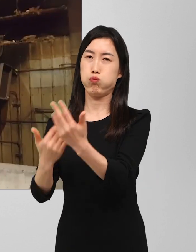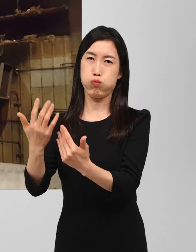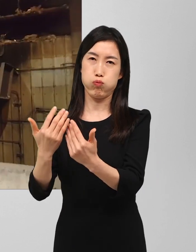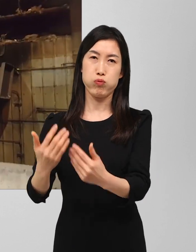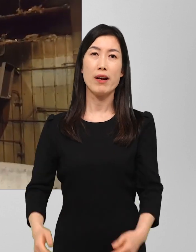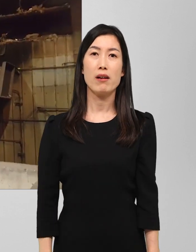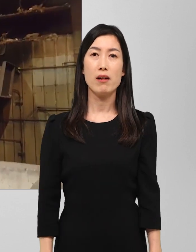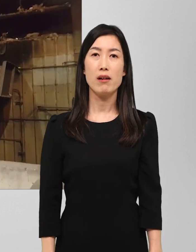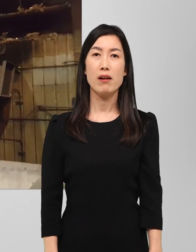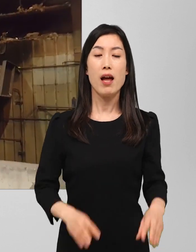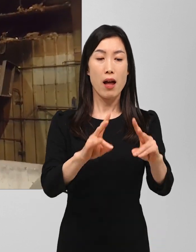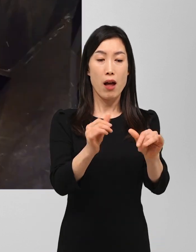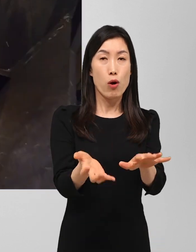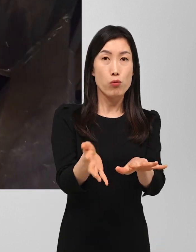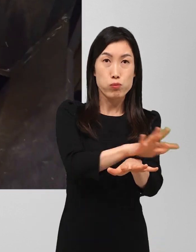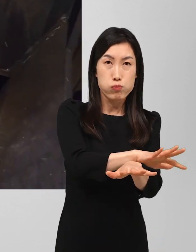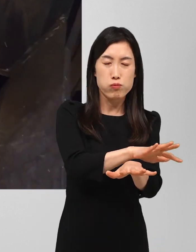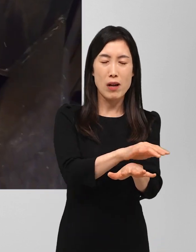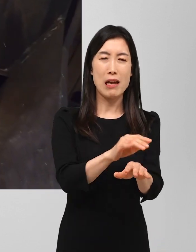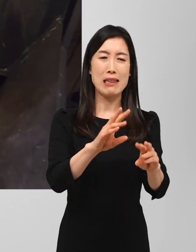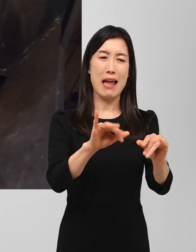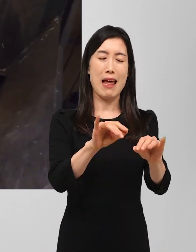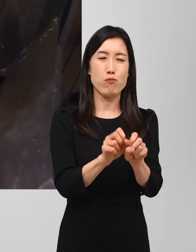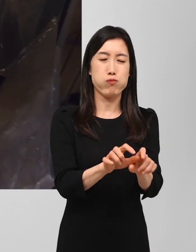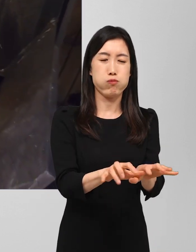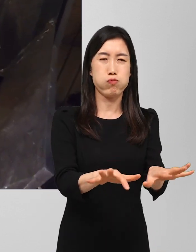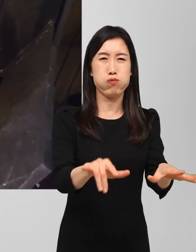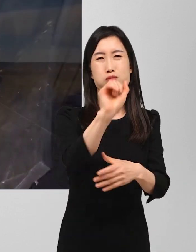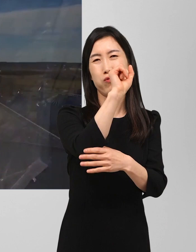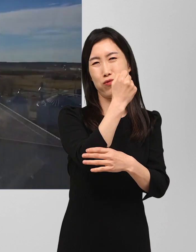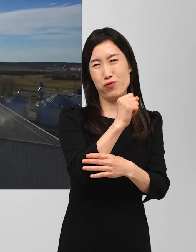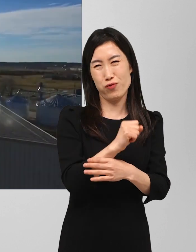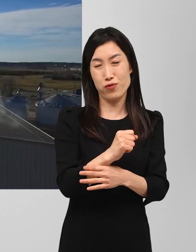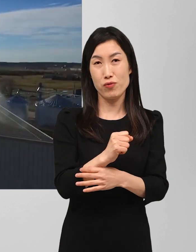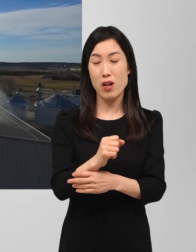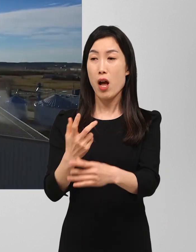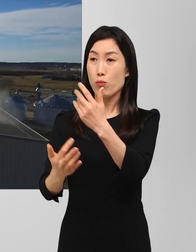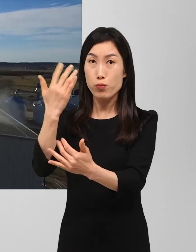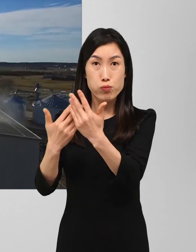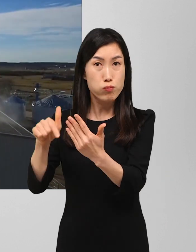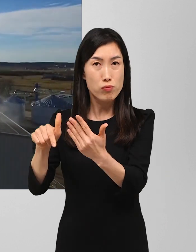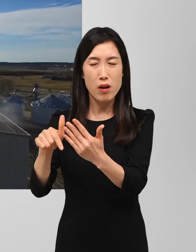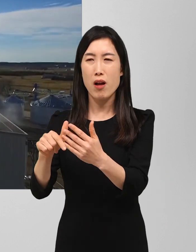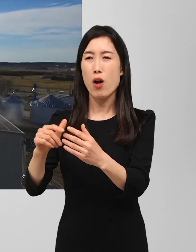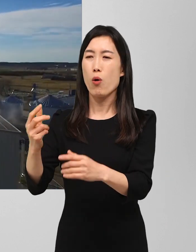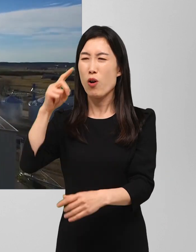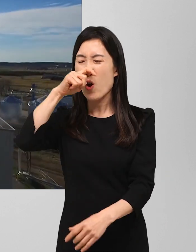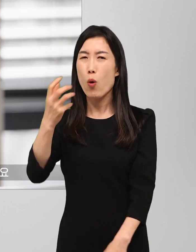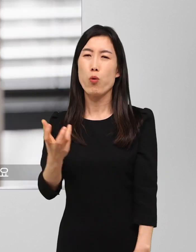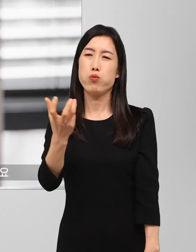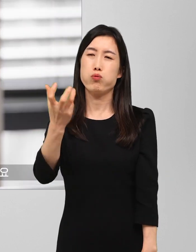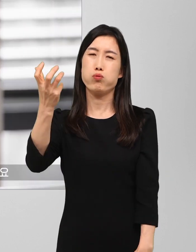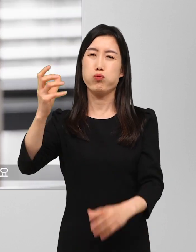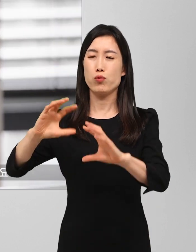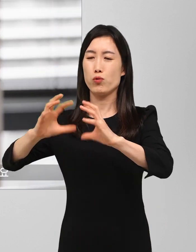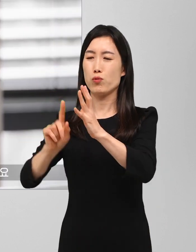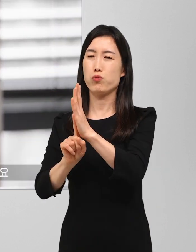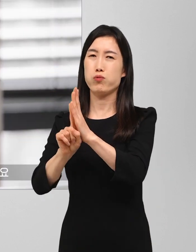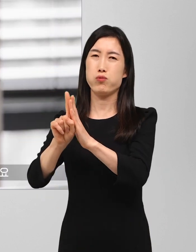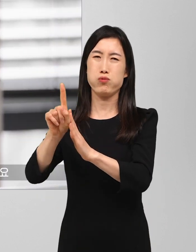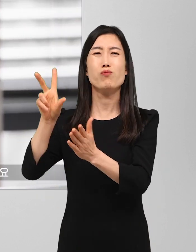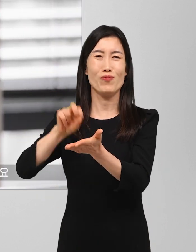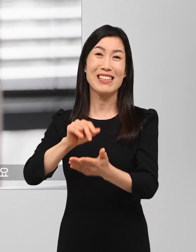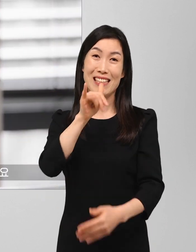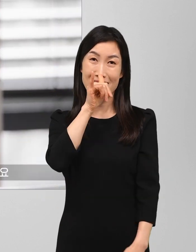메릿과 소각이 있습니다. 유해 물질이나 온실가스 배출 문제, 토양 오염의 우려조차 있는 것이죠. 그리고